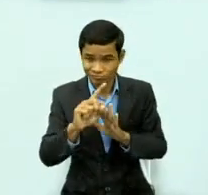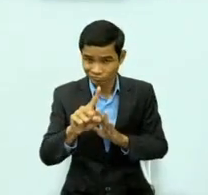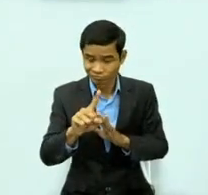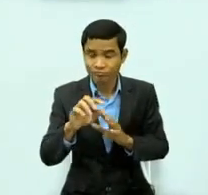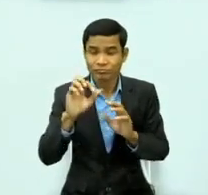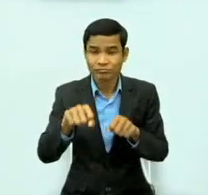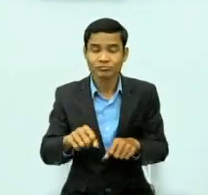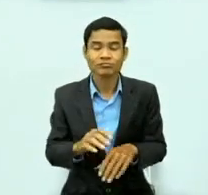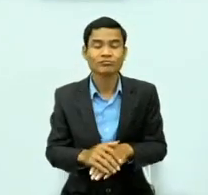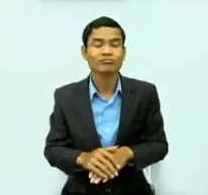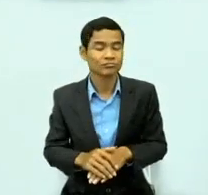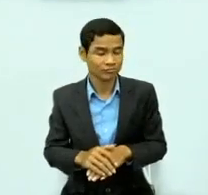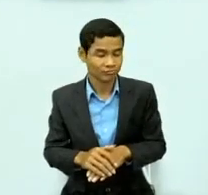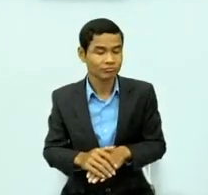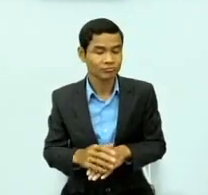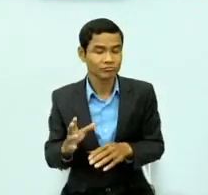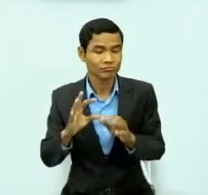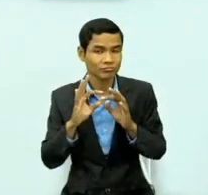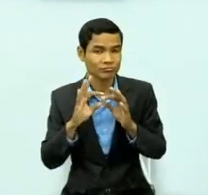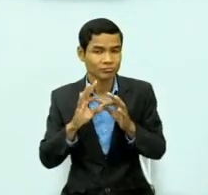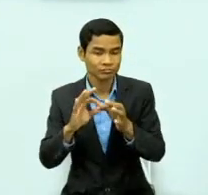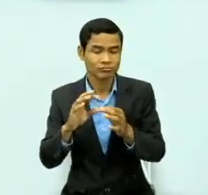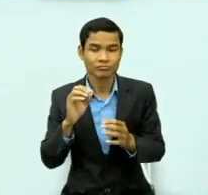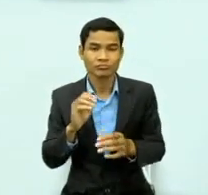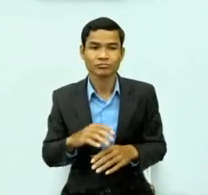ចាគូសភ្ជាប់ទាំងអស់គ្នាចាប់ផ្ដើម